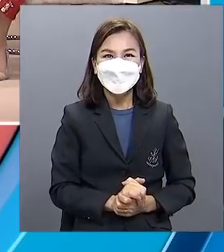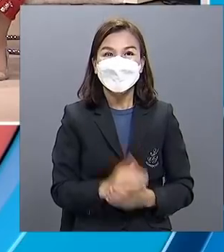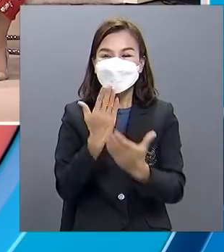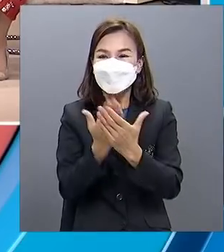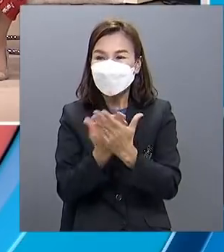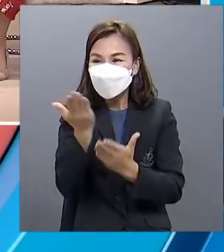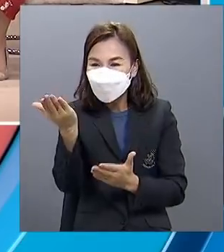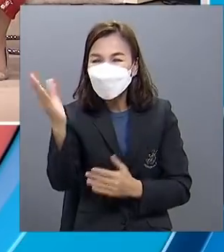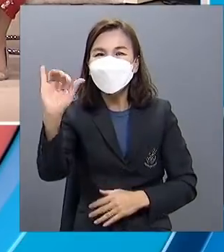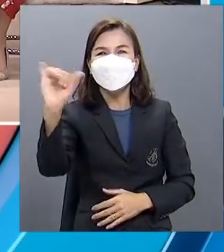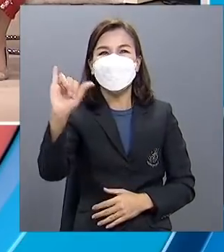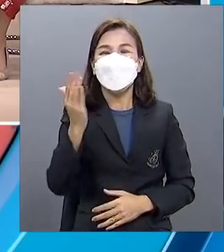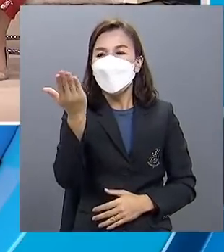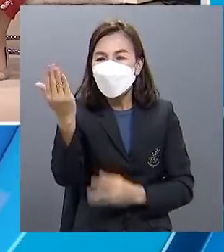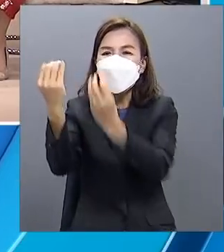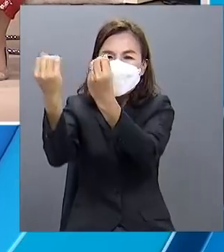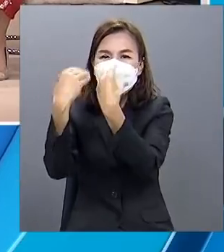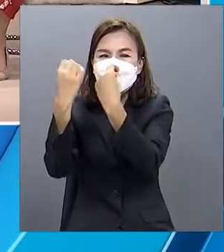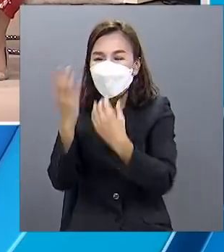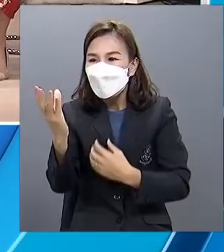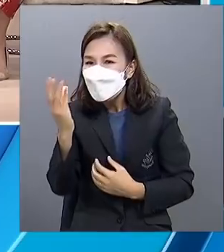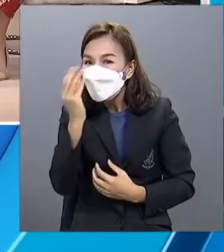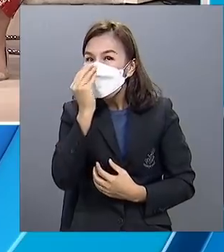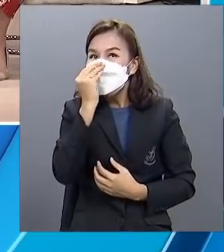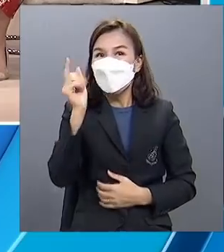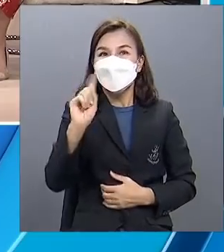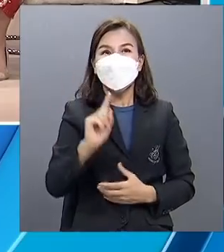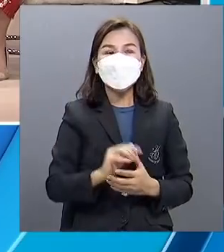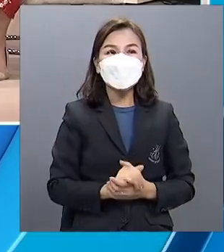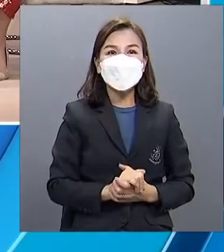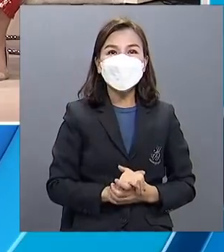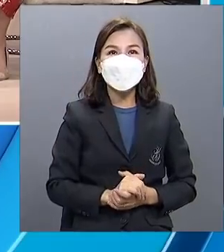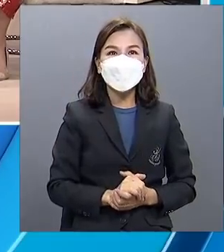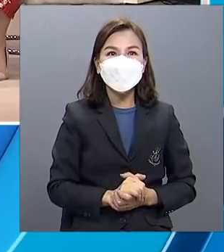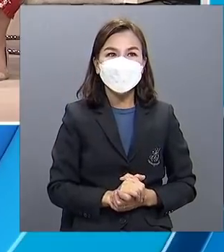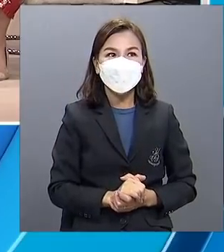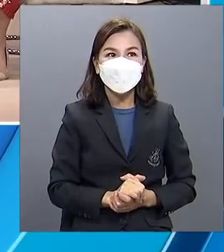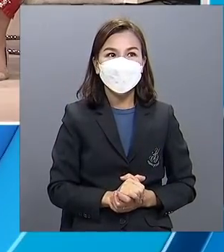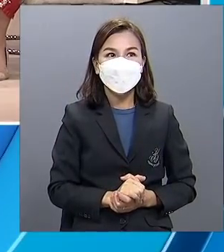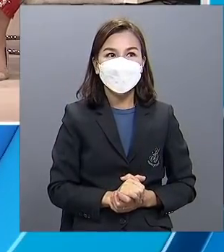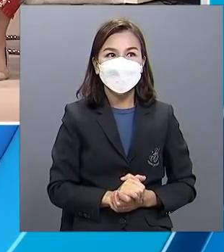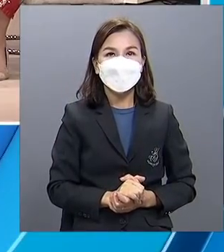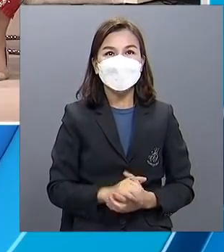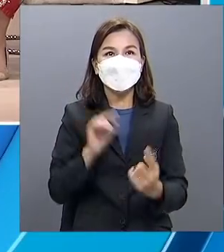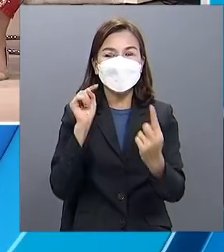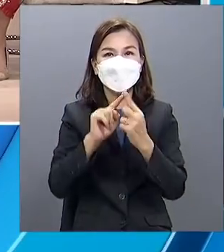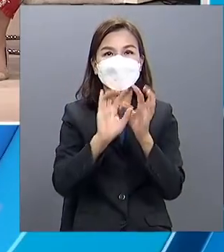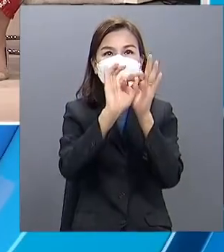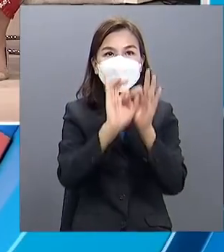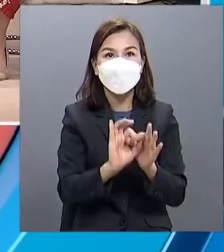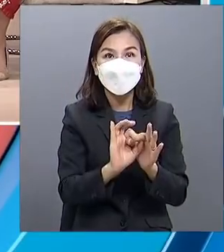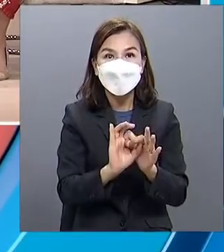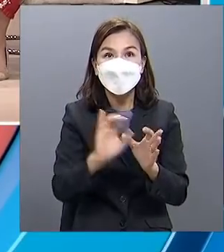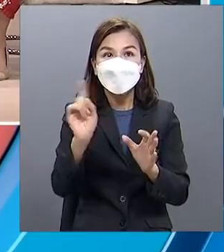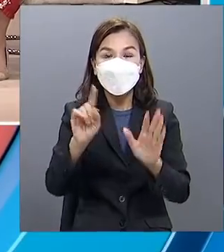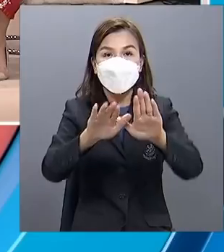ขอความรู้กับหน้าได้ค่ามาก่อนกันผอมเลยนะอาจารย์ครับวันนี้เรามาคุยกันเรื่องของว่าซีรีส์ต้องฉีดในน้องๆเนี่ย